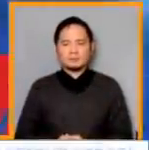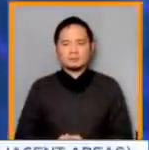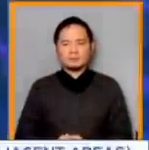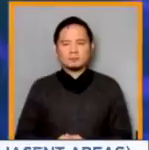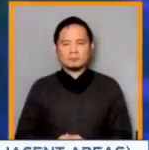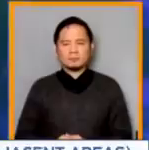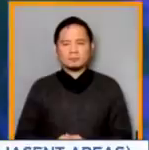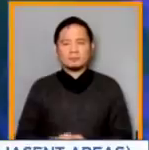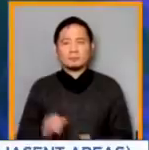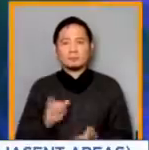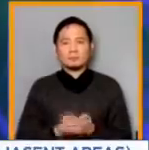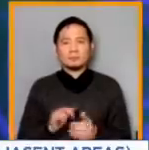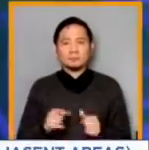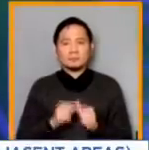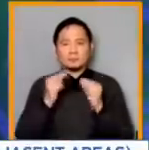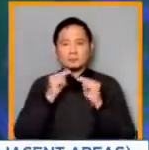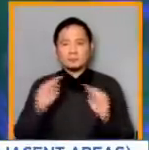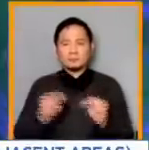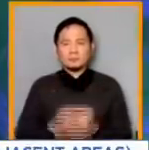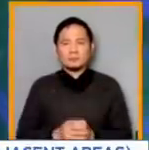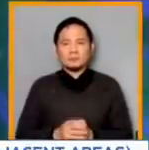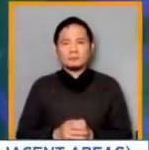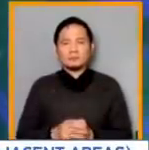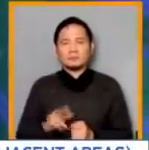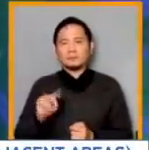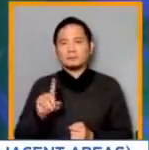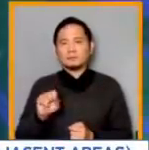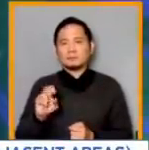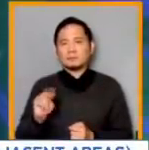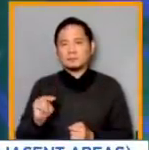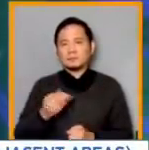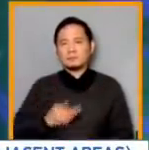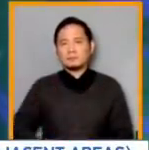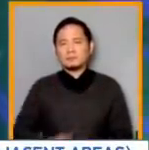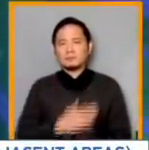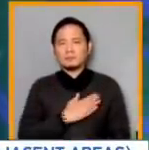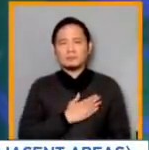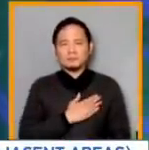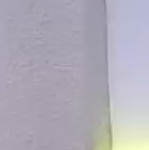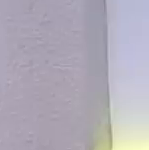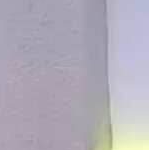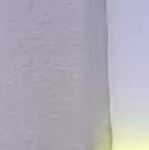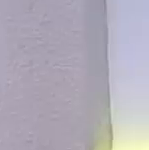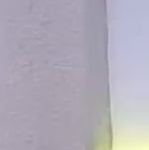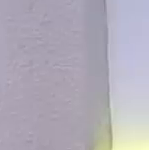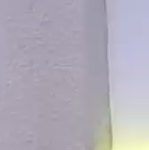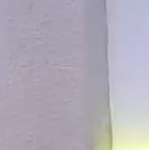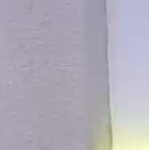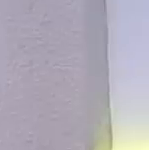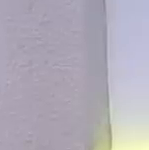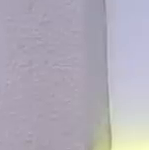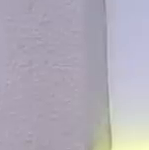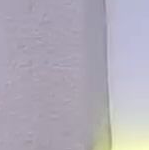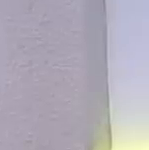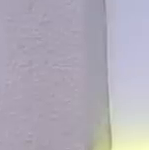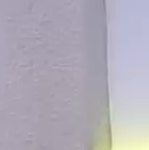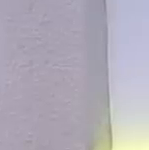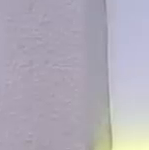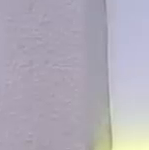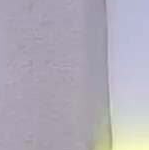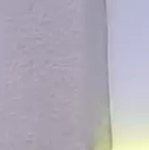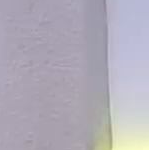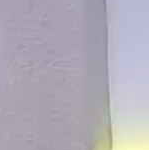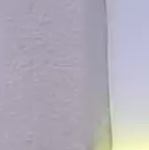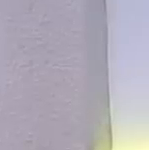Yan ang unang balita. Nelson Canlas, buong puso para sa Pilipino. Kapuso, mauna ka sa mga balita.